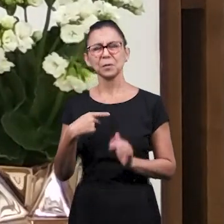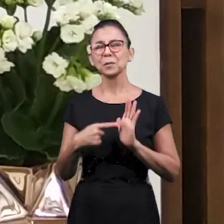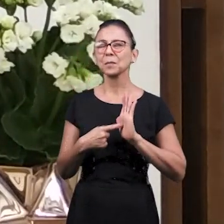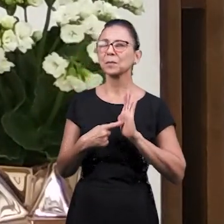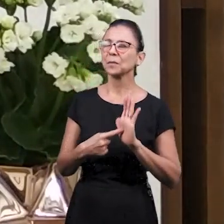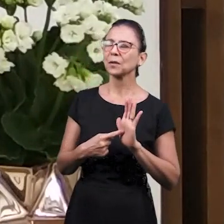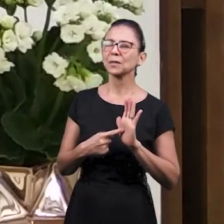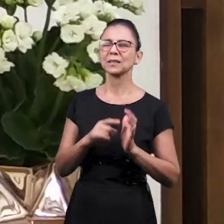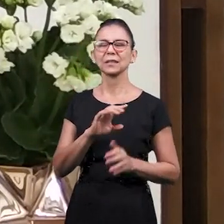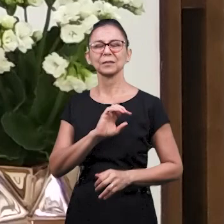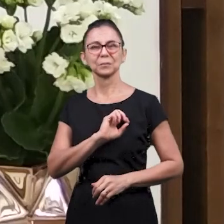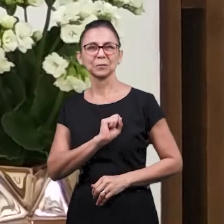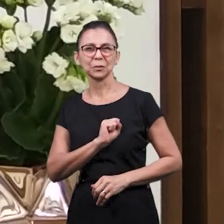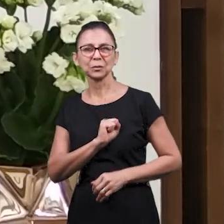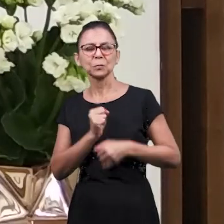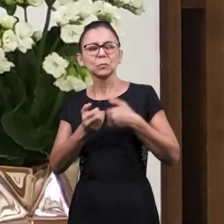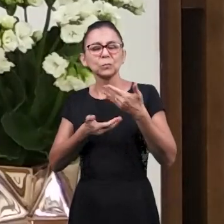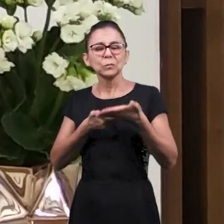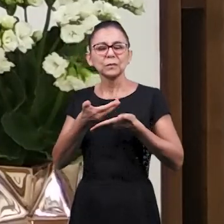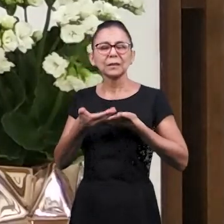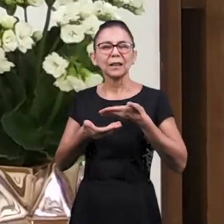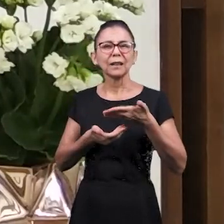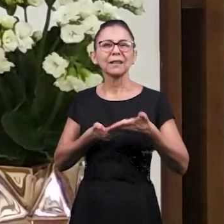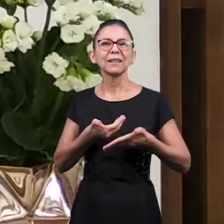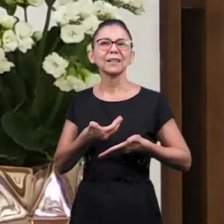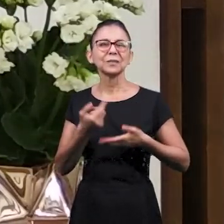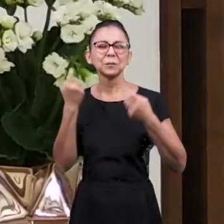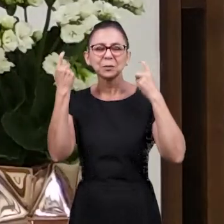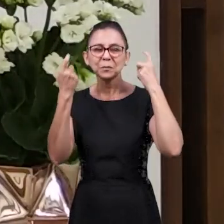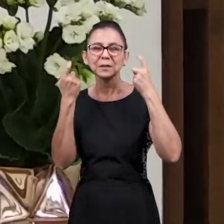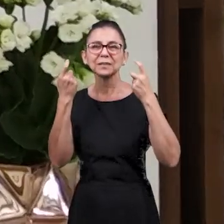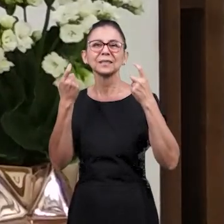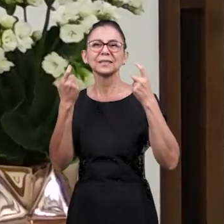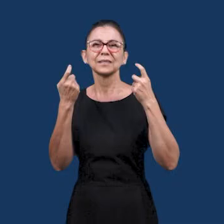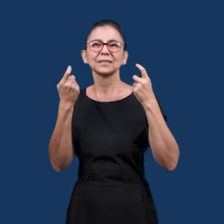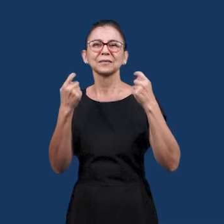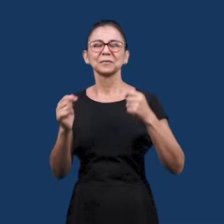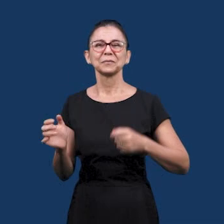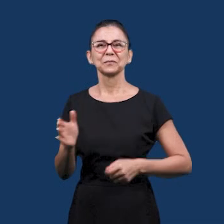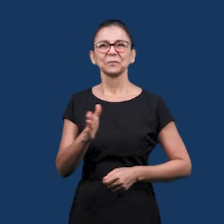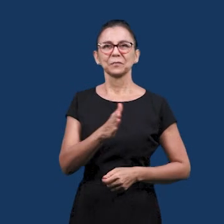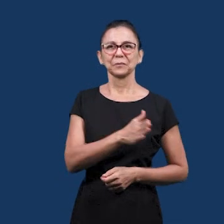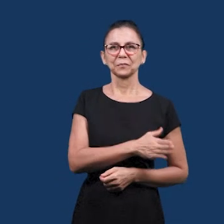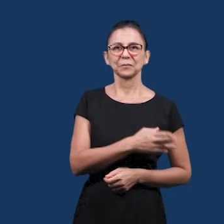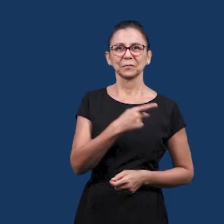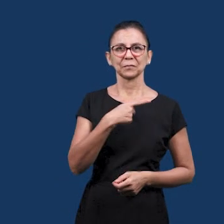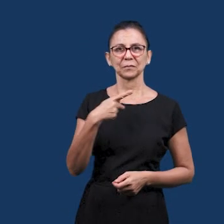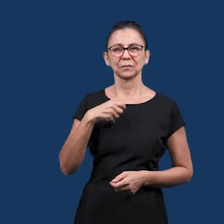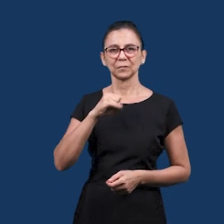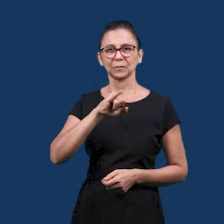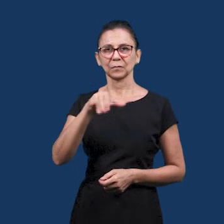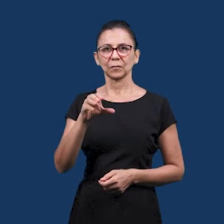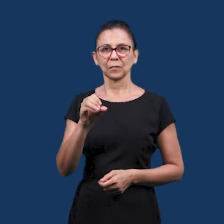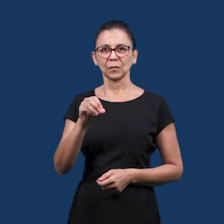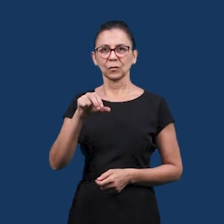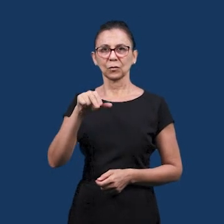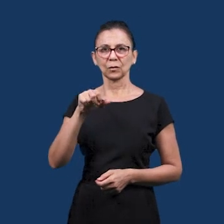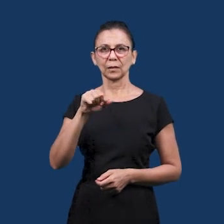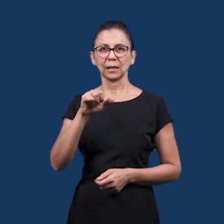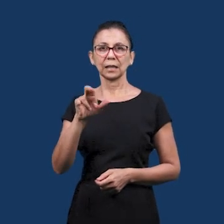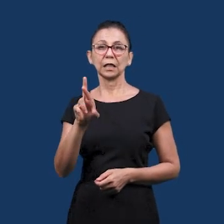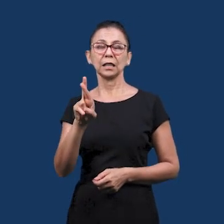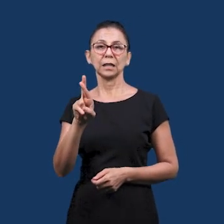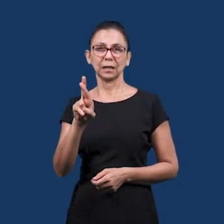любви, заботы наших пасторов к своим стадам. Пастор Жанаир Алвес де Лима из